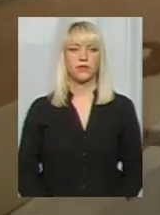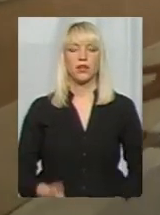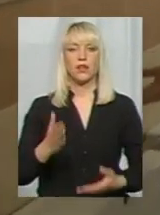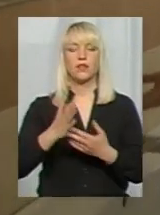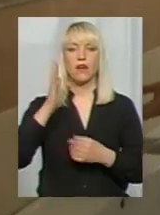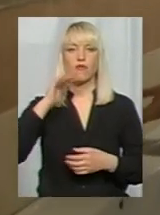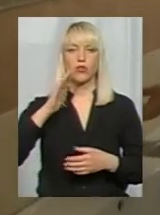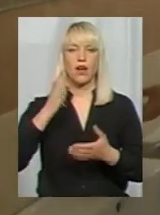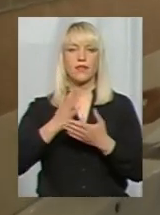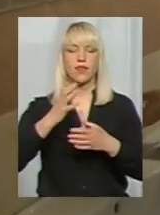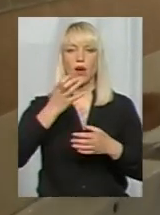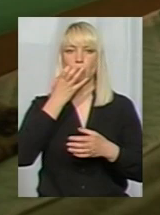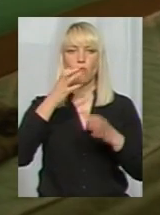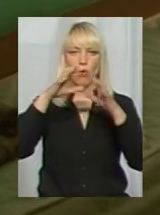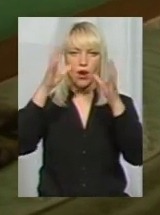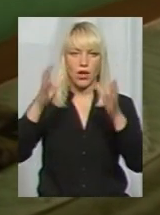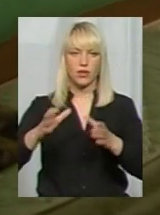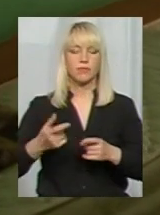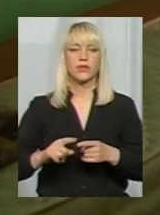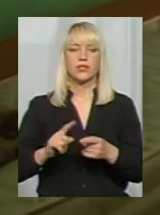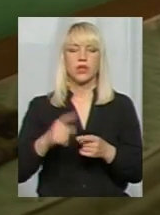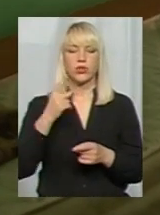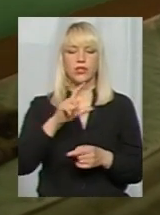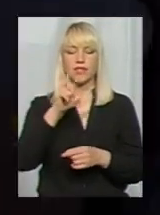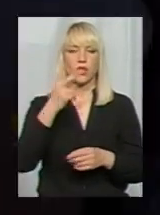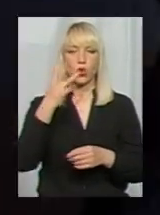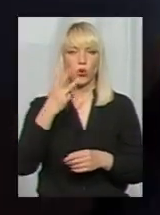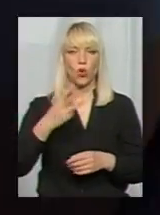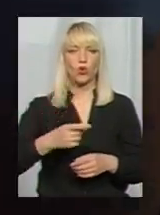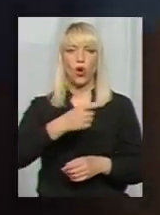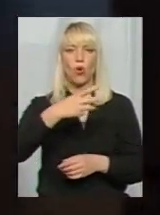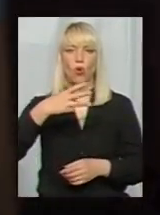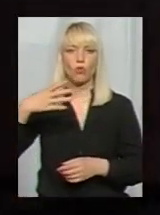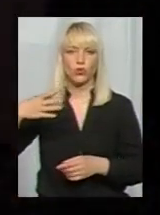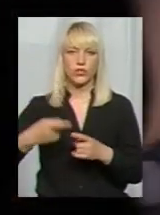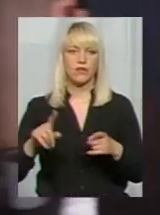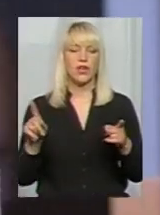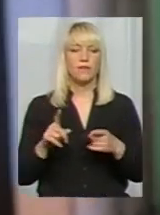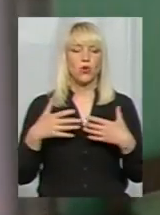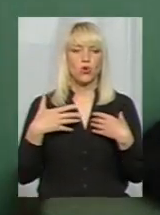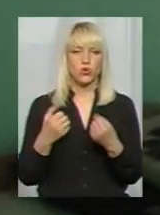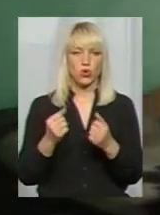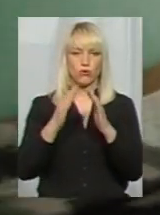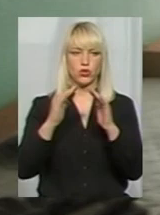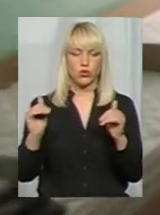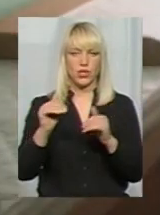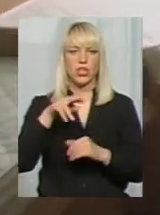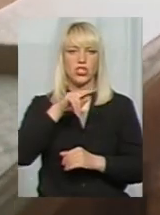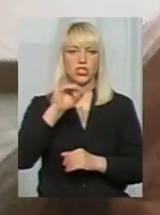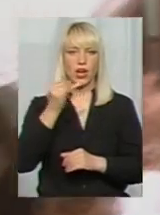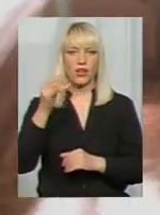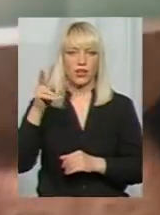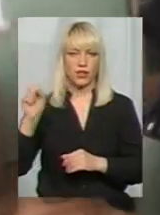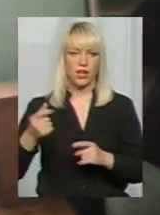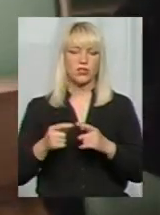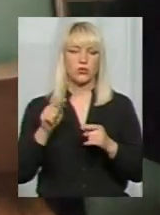булери, тече втяча вода. Це один із трьох корпусів оздоровчого комплексу «Чайка», де житимуть під час відпочинку діти. До першого червня сюди